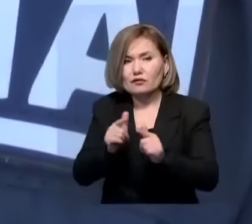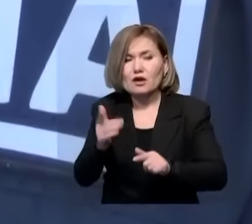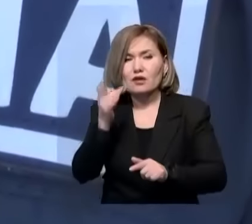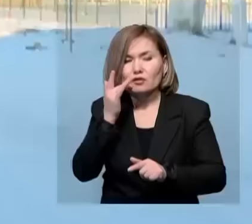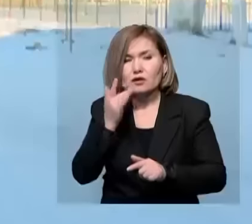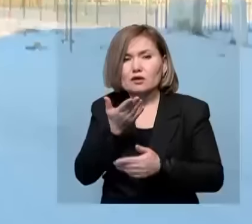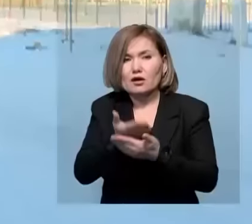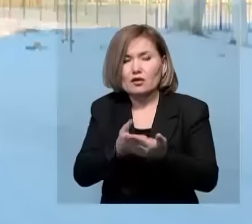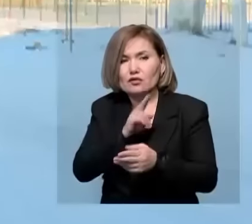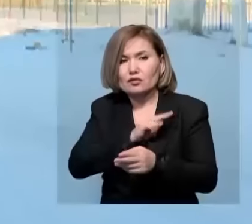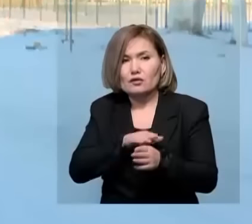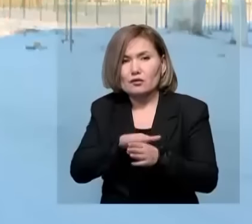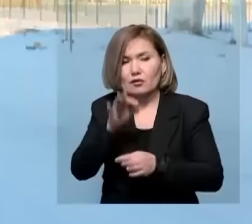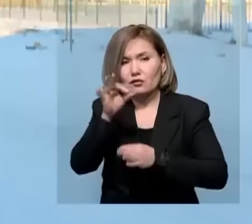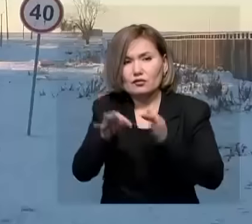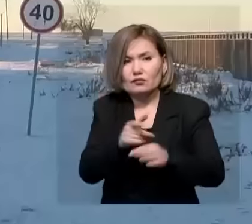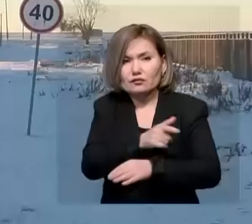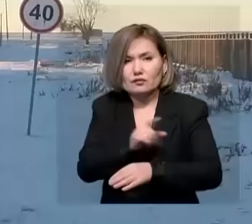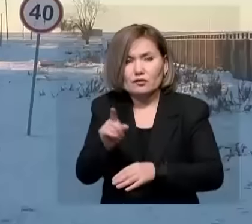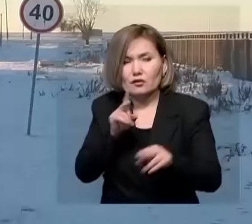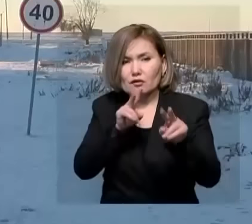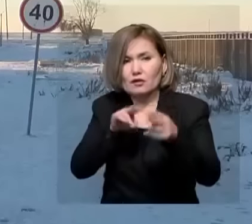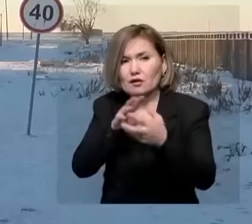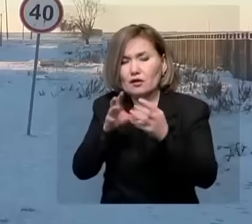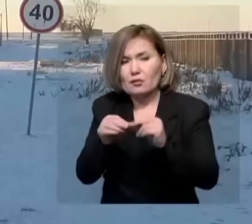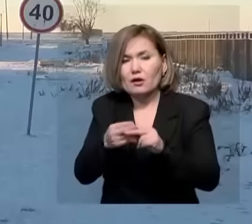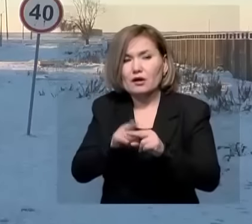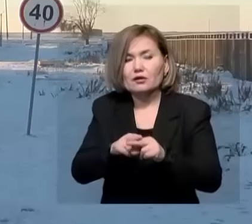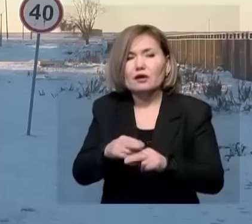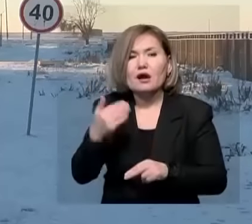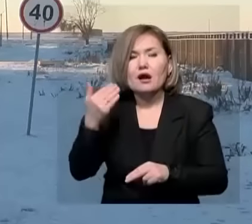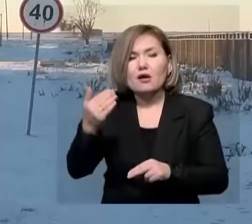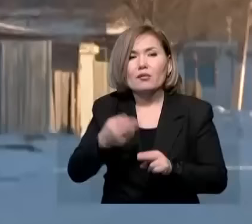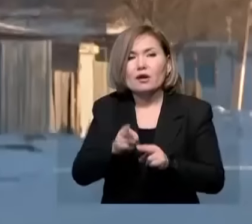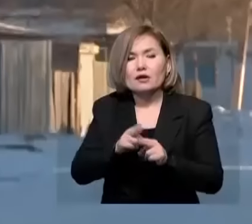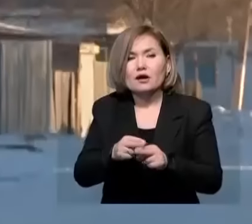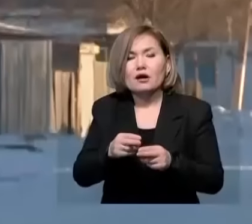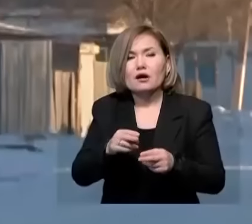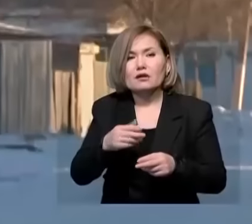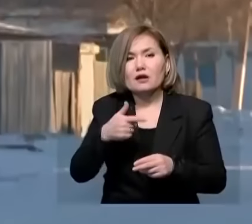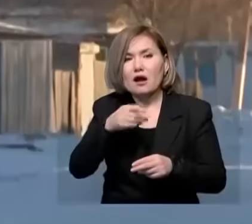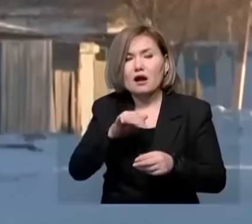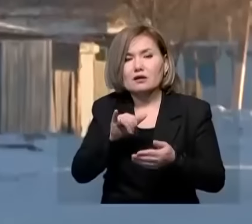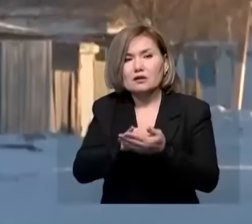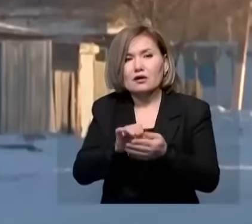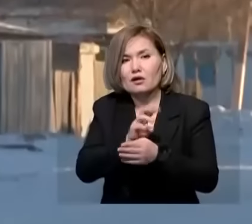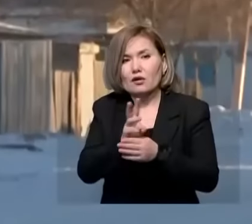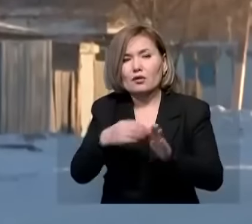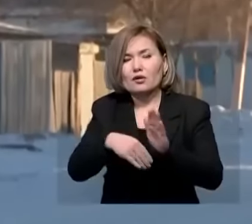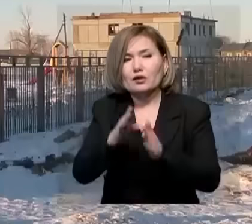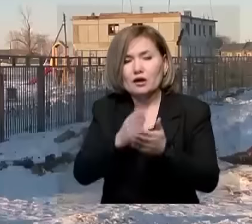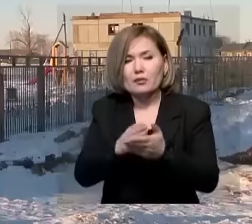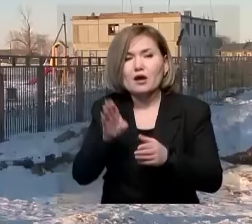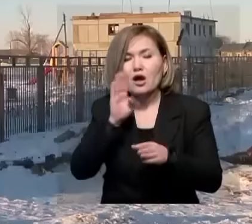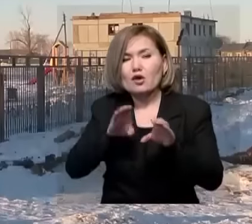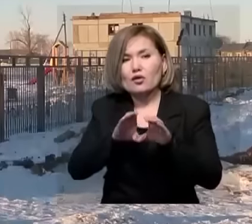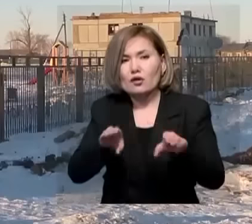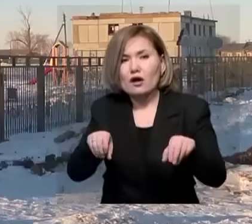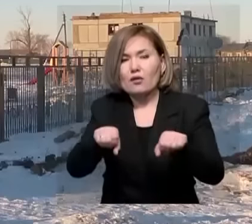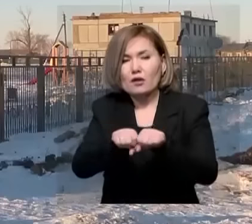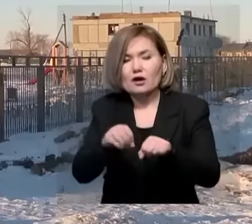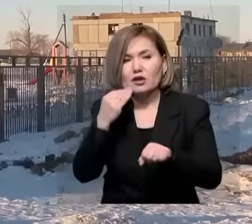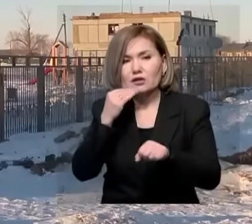профилактикалық жұмыстар тәулік бойы атқарылады. Аймақта көгілдір отынға алғашқылардың бірі болып қол жеткізген ауылдың тұрмысы түзу. Кәріз құбыры жаңарып, сапалы ауыз